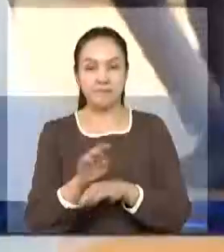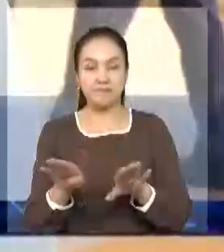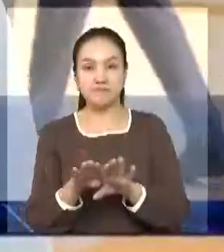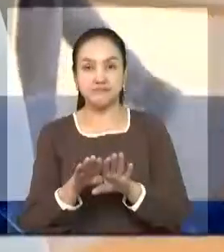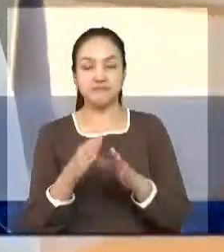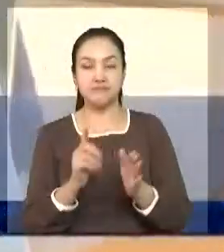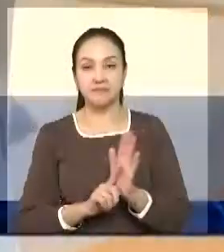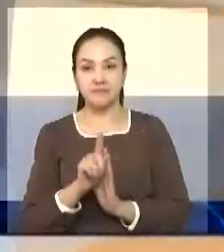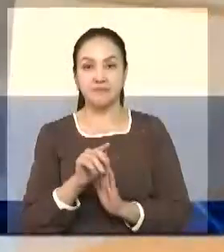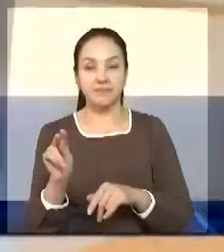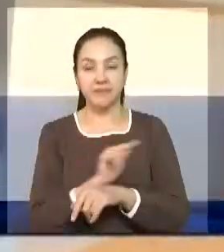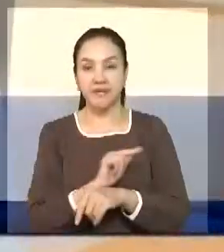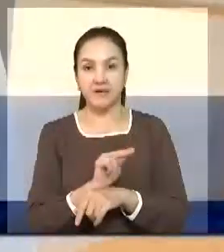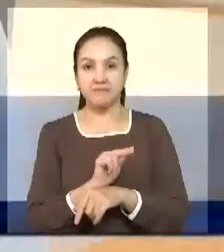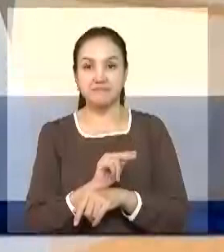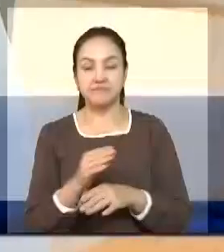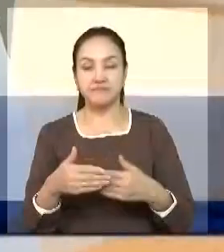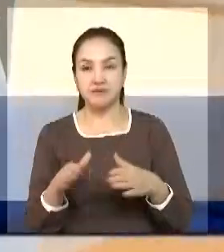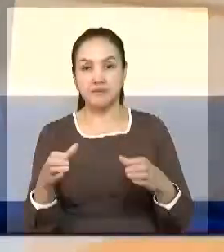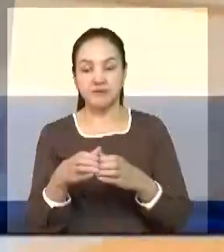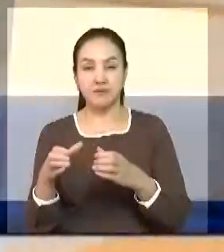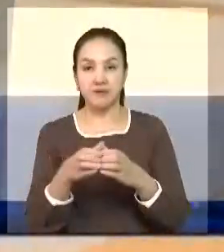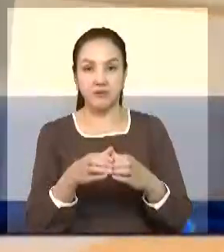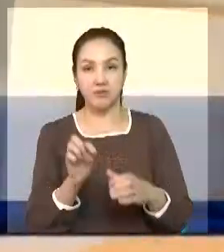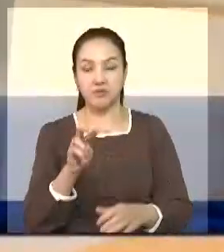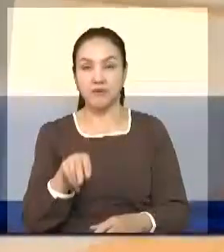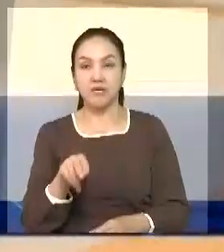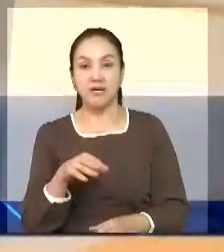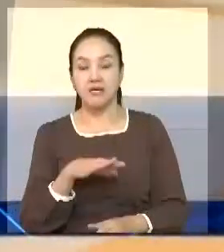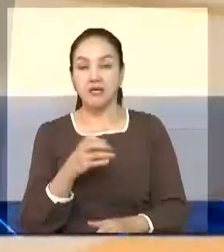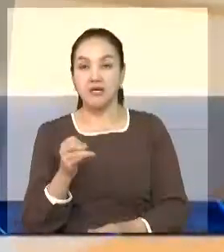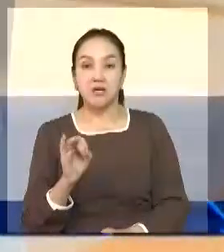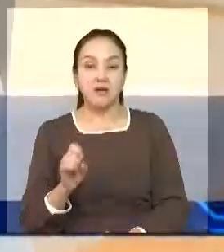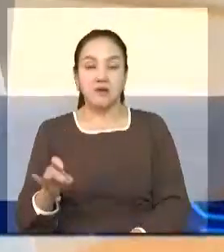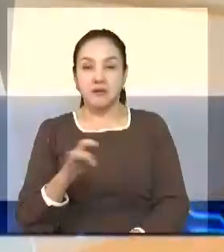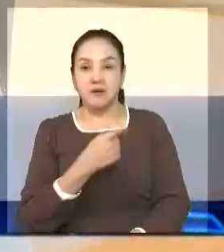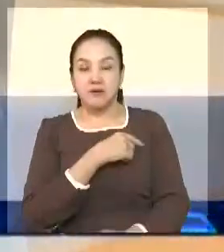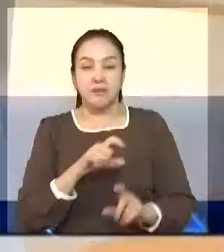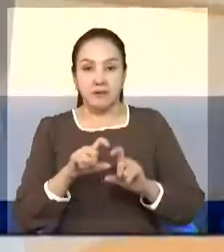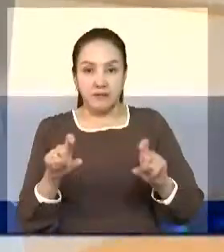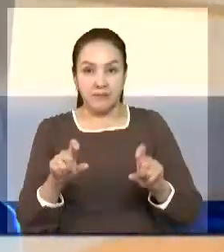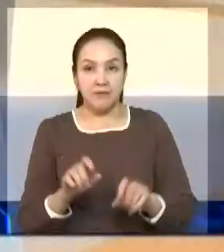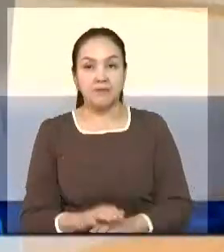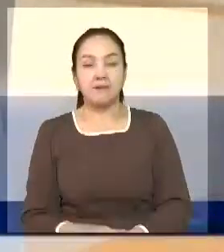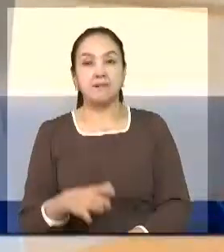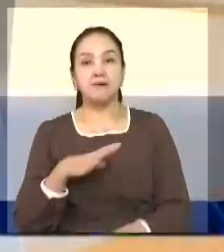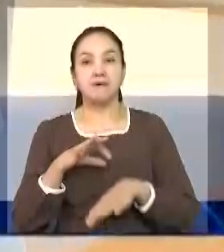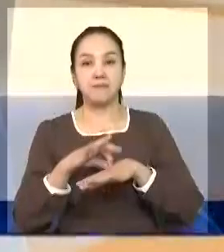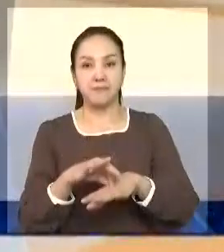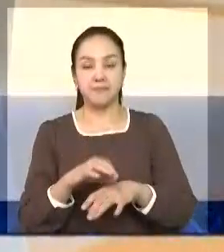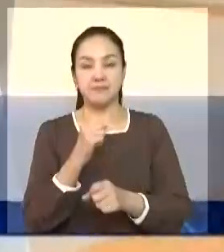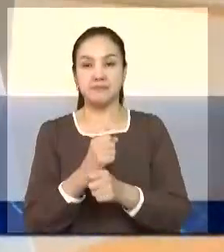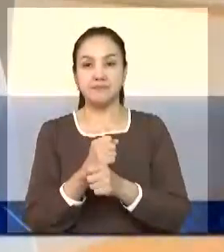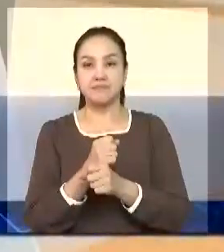этом году начался капитальный ремонт входных групп, фасад и благоустройство на территории Алгинской районной больницы. Были проведены работы